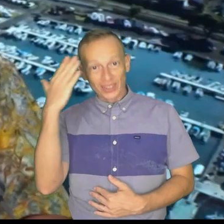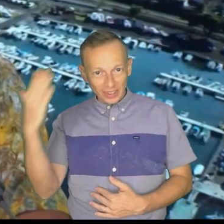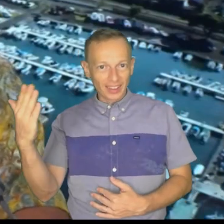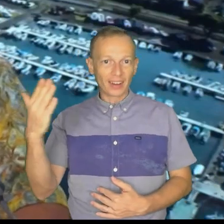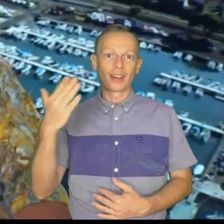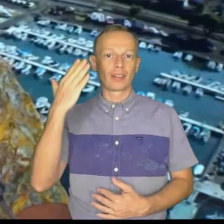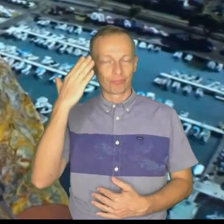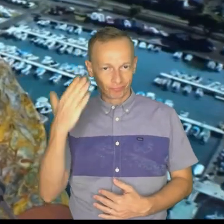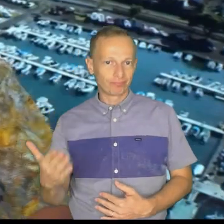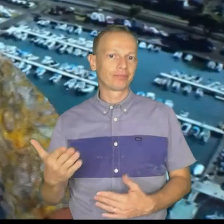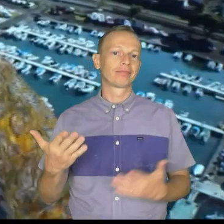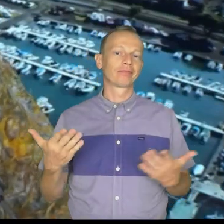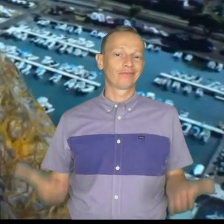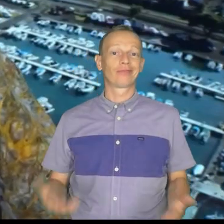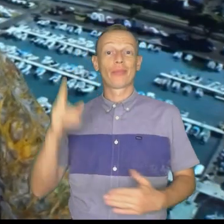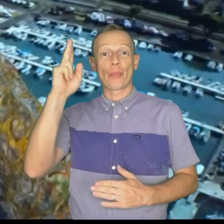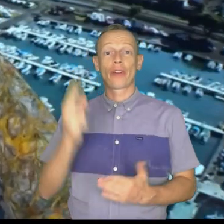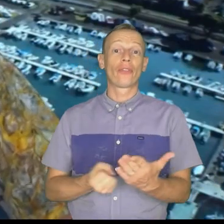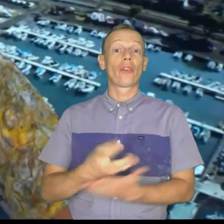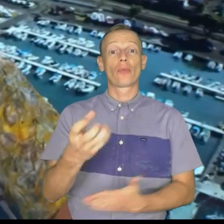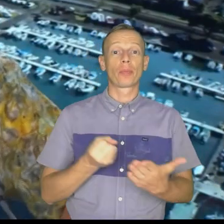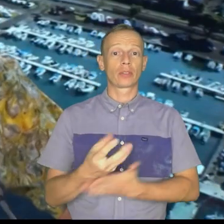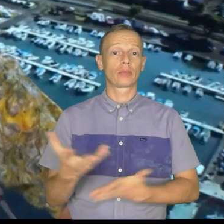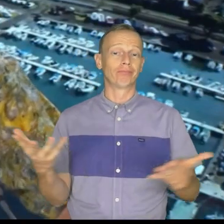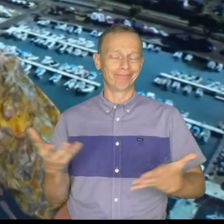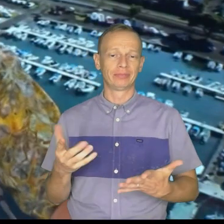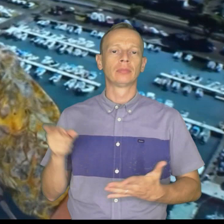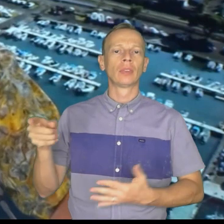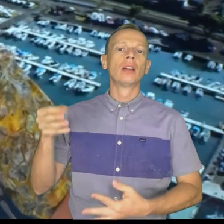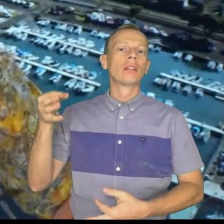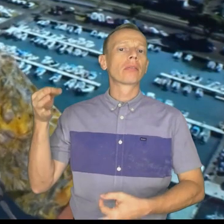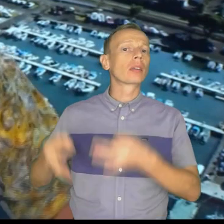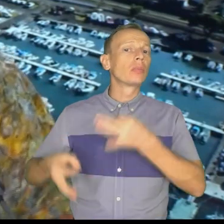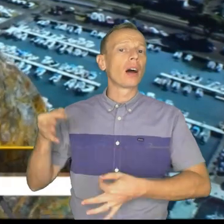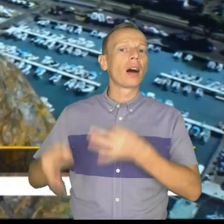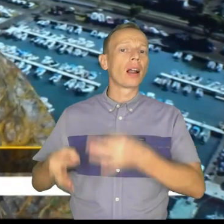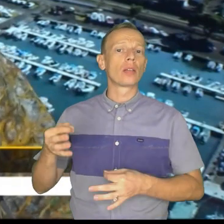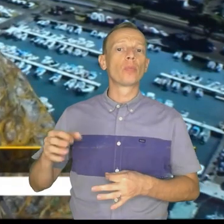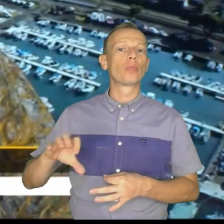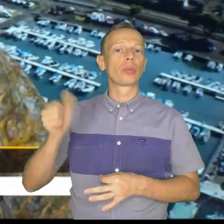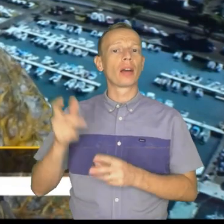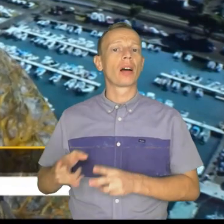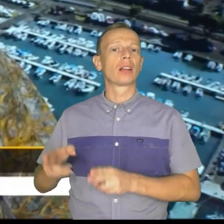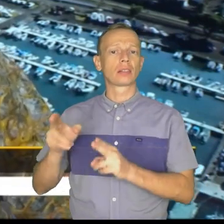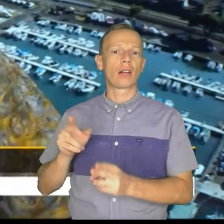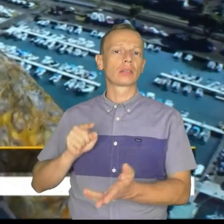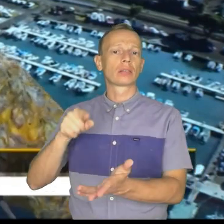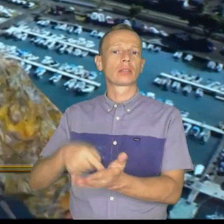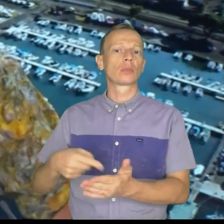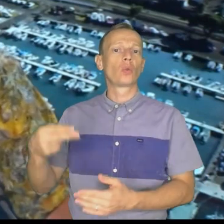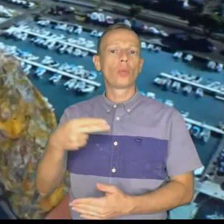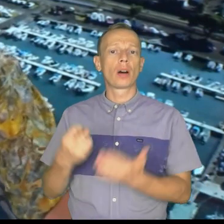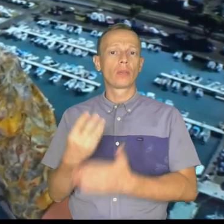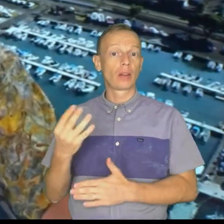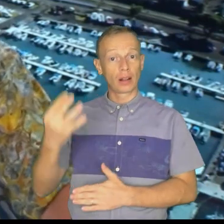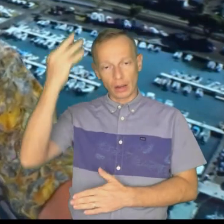Oya Yorana Lobaina, bonjour Lobaina. Ouvrons cette édition par cette décision prise par le tribunal de première instance